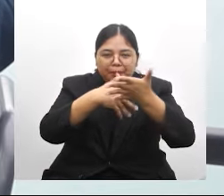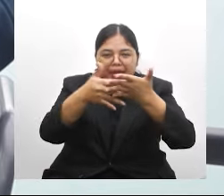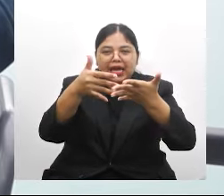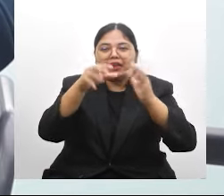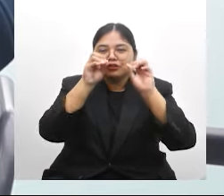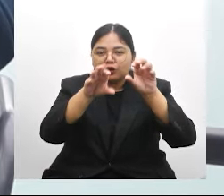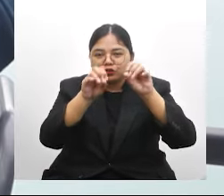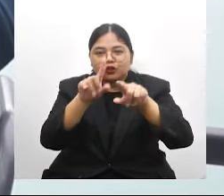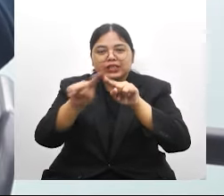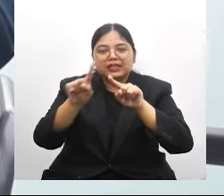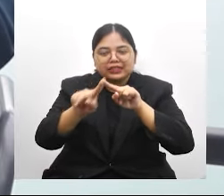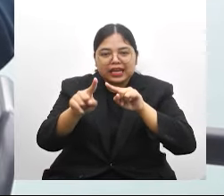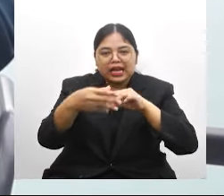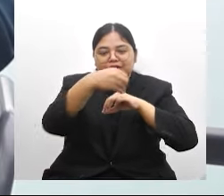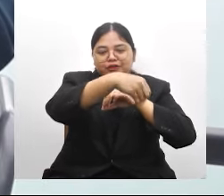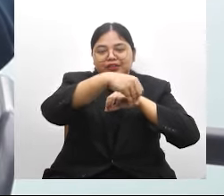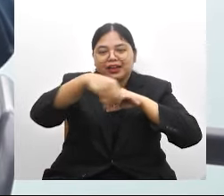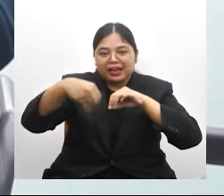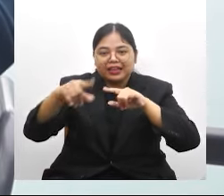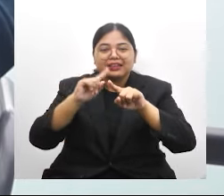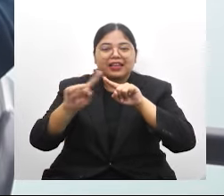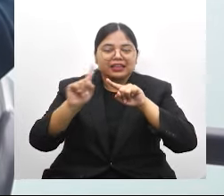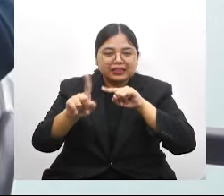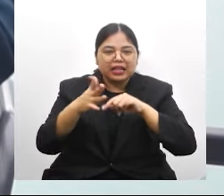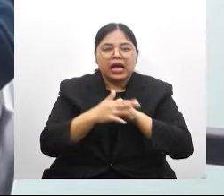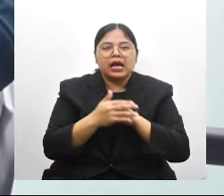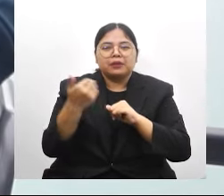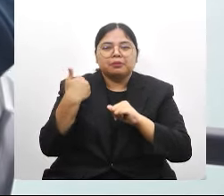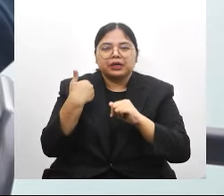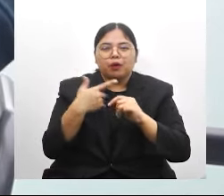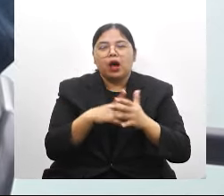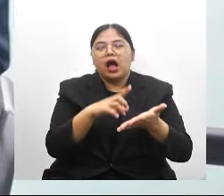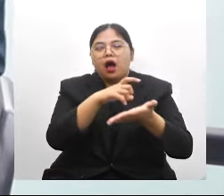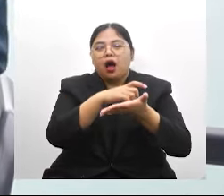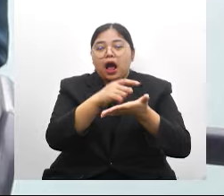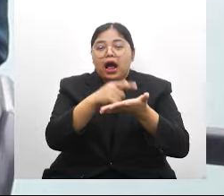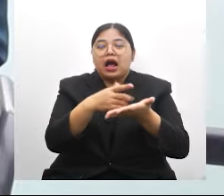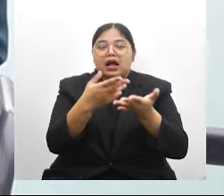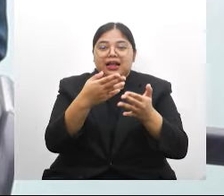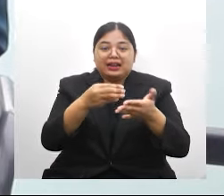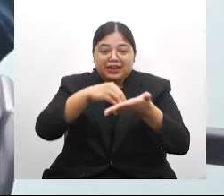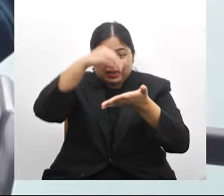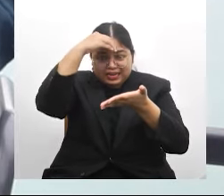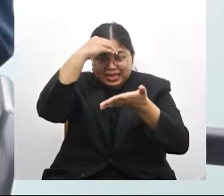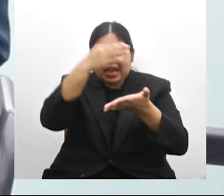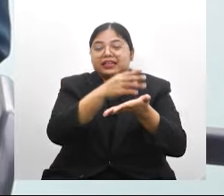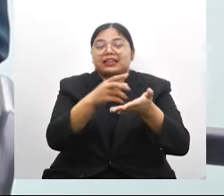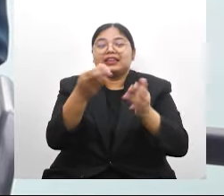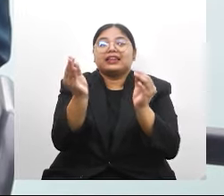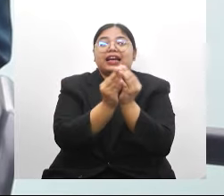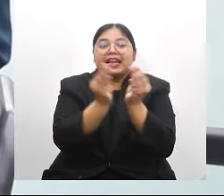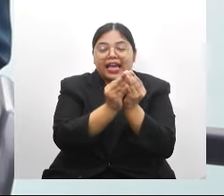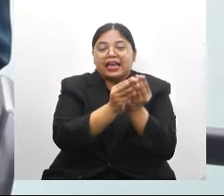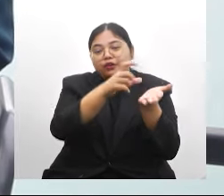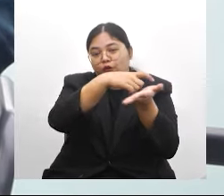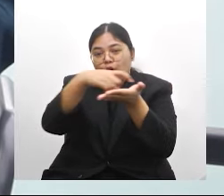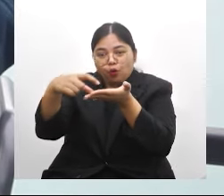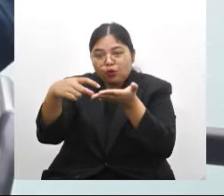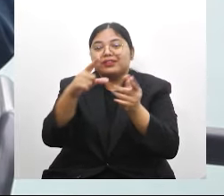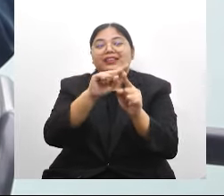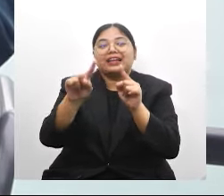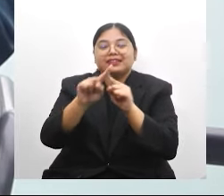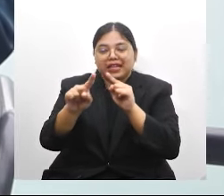ภาคีความร่วมมือในเรื่องของการเทียบโอนหน่วยการเรียนที่เรียกว่าเครดิตแบงค์ในอนาคตซึ่งตรงเนี้สามารถที่จะ